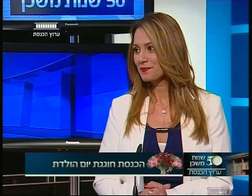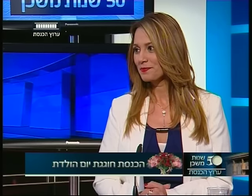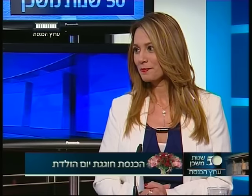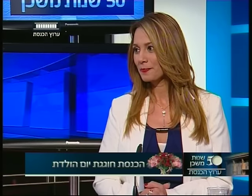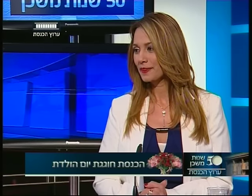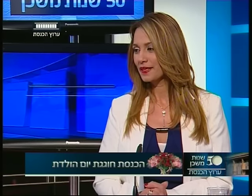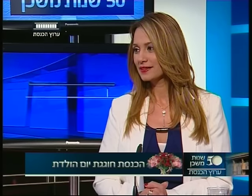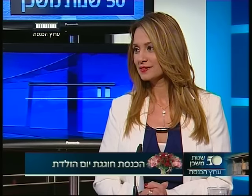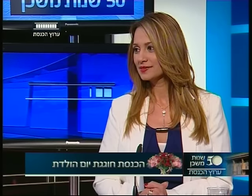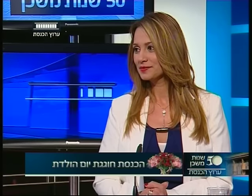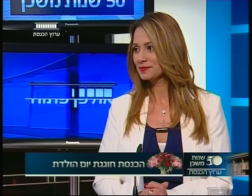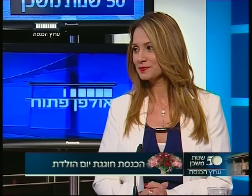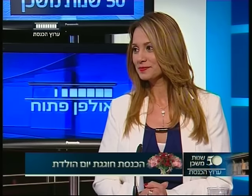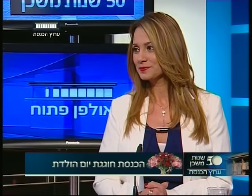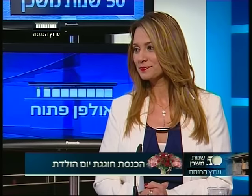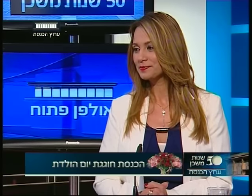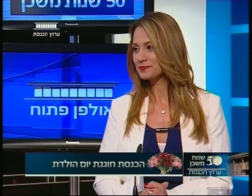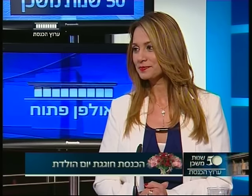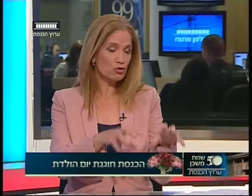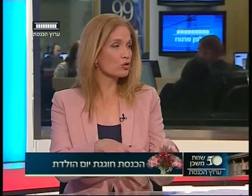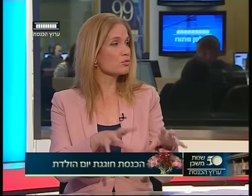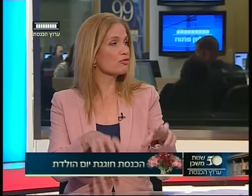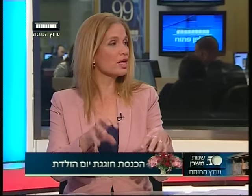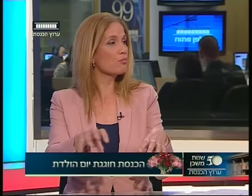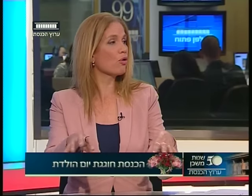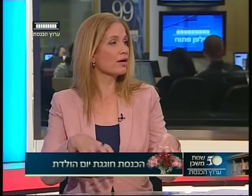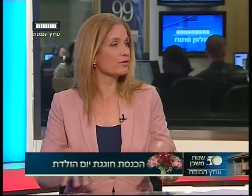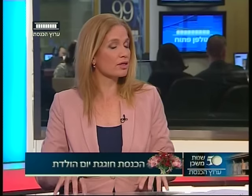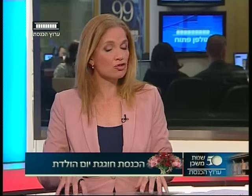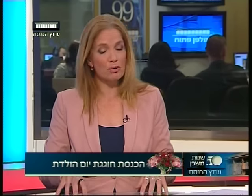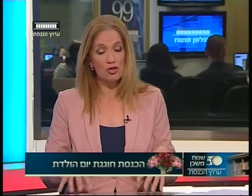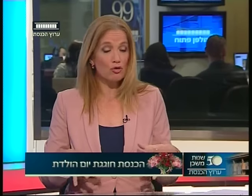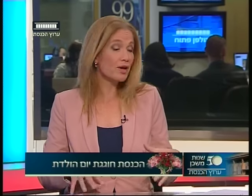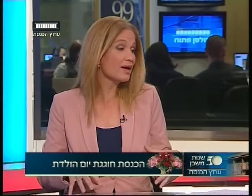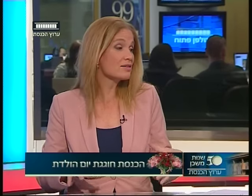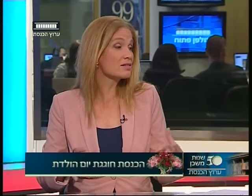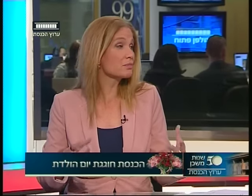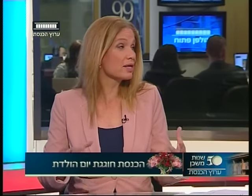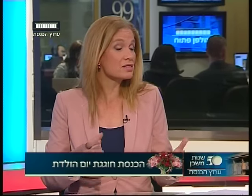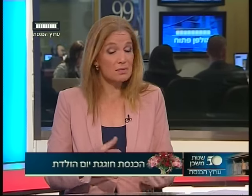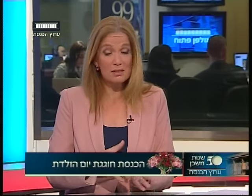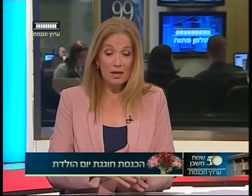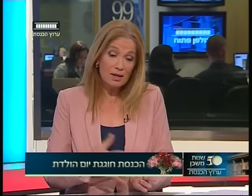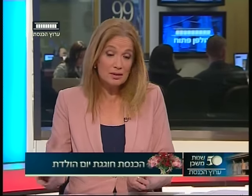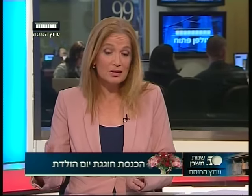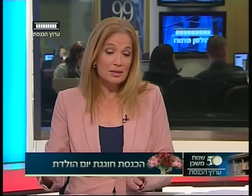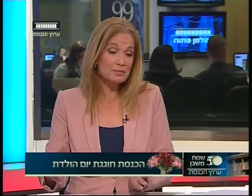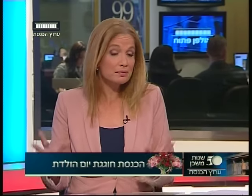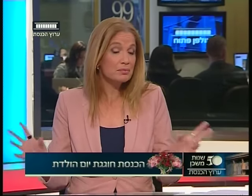שאני חושבת שהתשובה היא כמעט ברורה, אם יש הבדל בין מפלגות שבהם יושב ראש המפלגה בוחר את הרשימה שלו, ואז בעצם